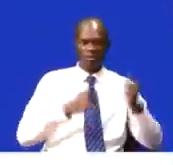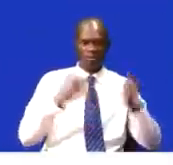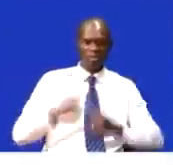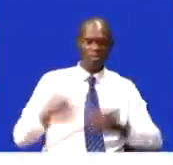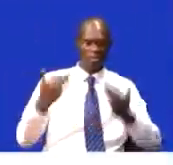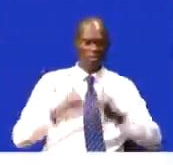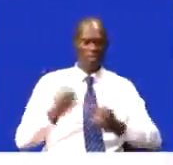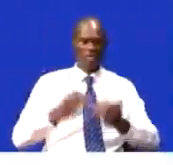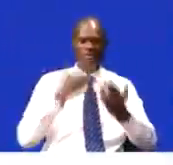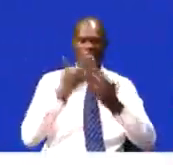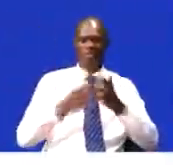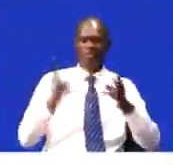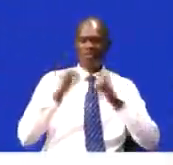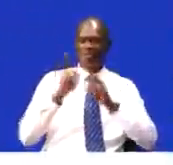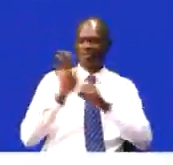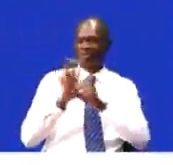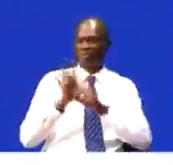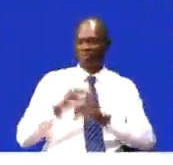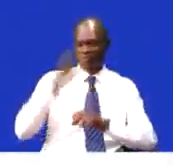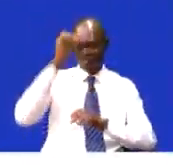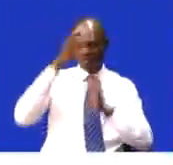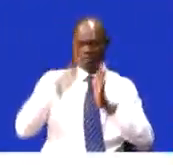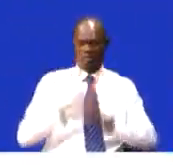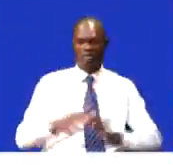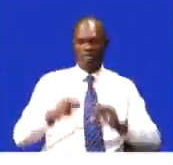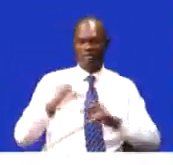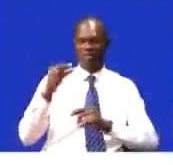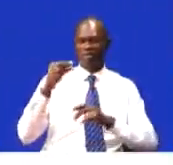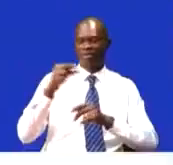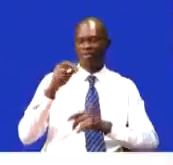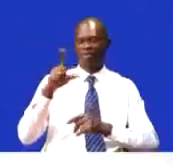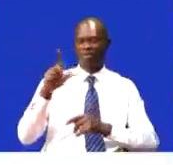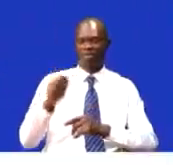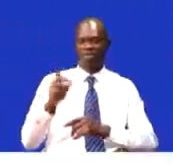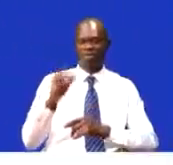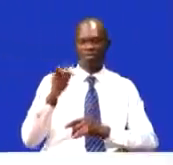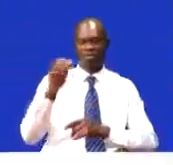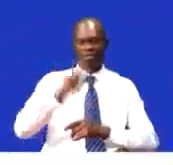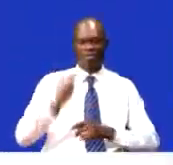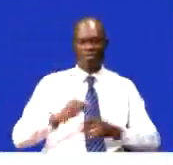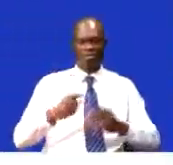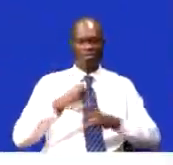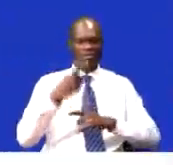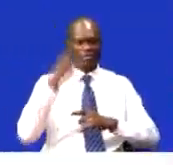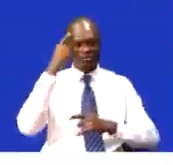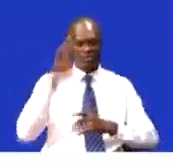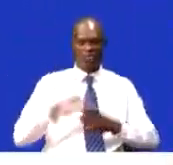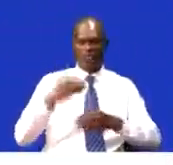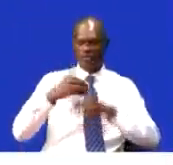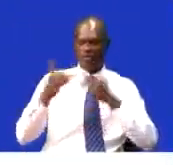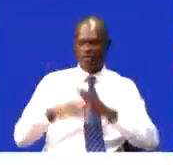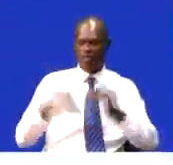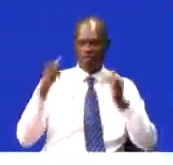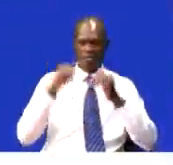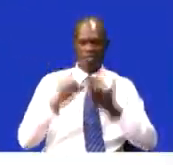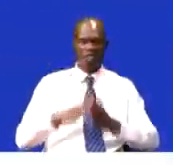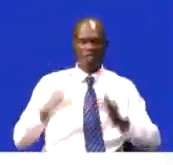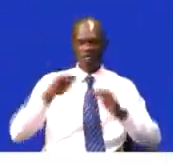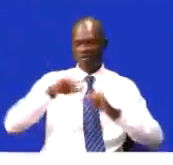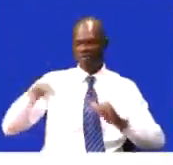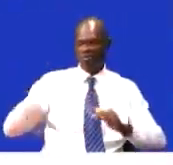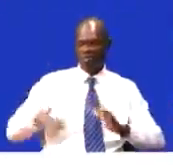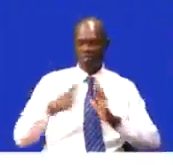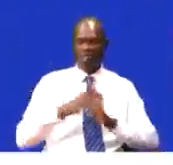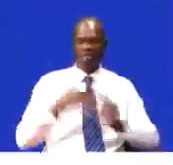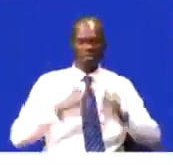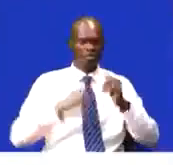duoko erokamano ne gavana mar kaunti no Mikai Gladys Wanga kuom ne gero negi chiro manyien magiuse